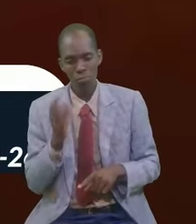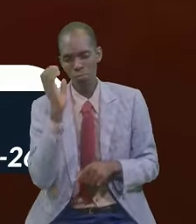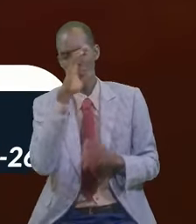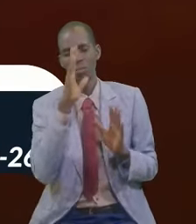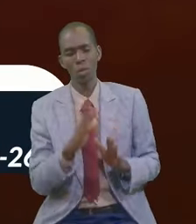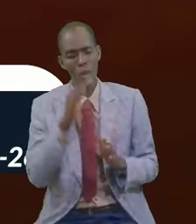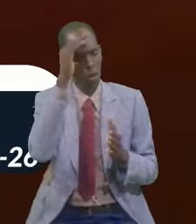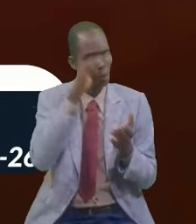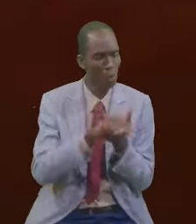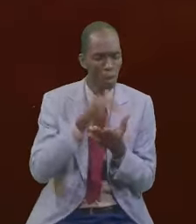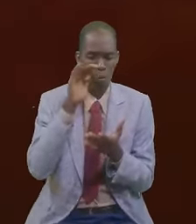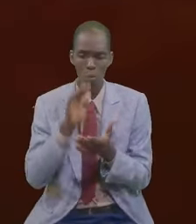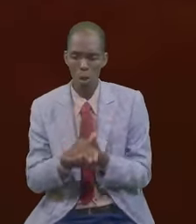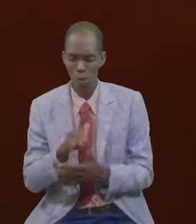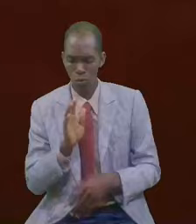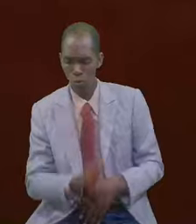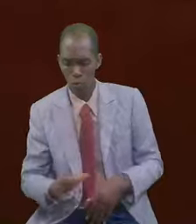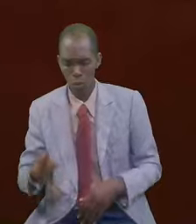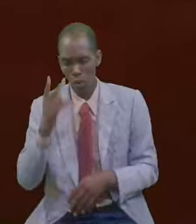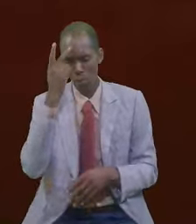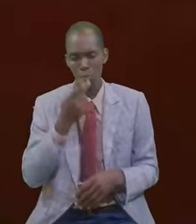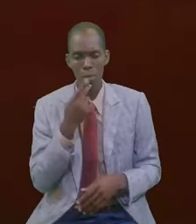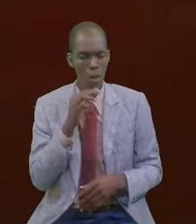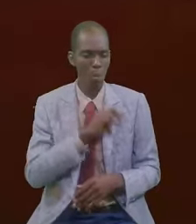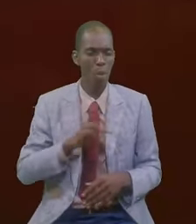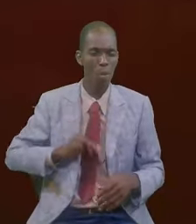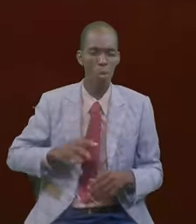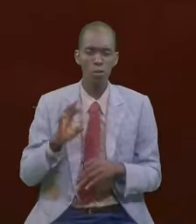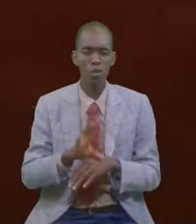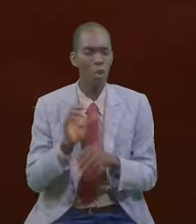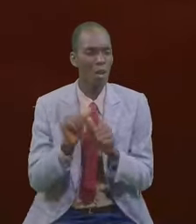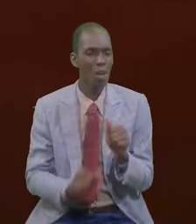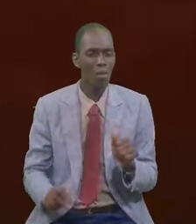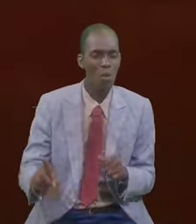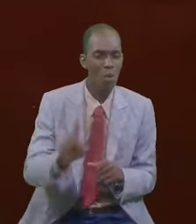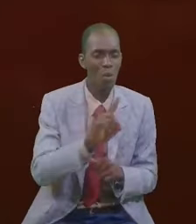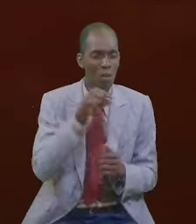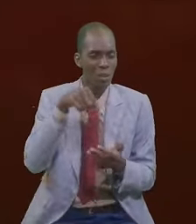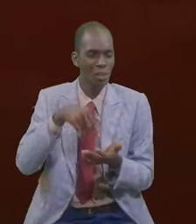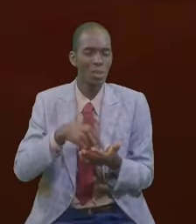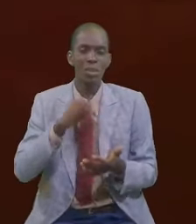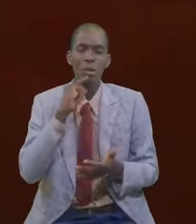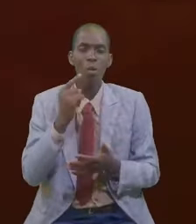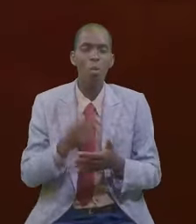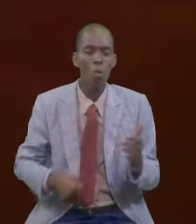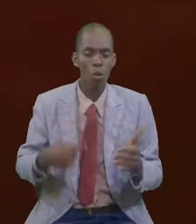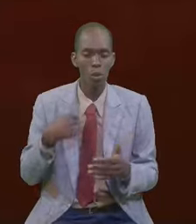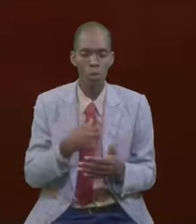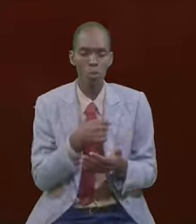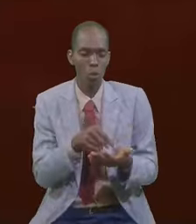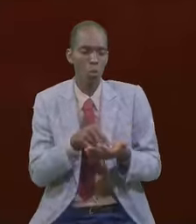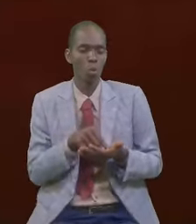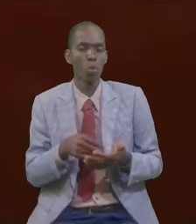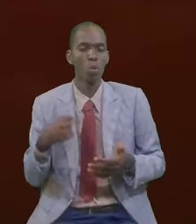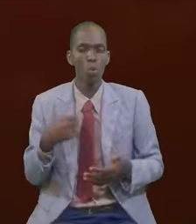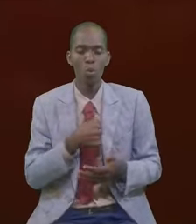un ennemi, un parent, un mari, une femme, les parents de l'église, membres de l'église, voici la